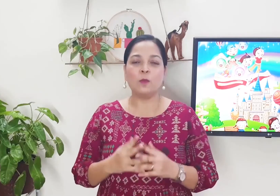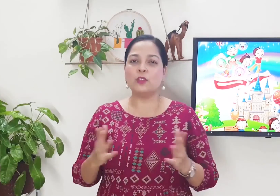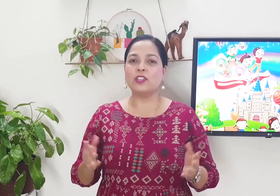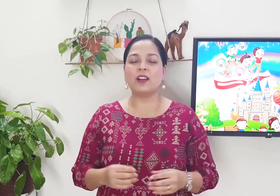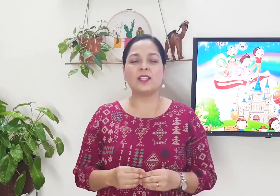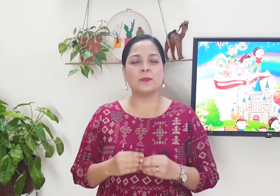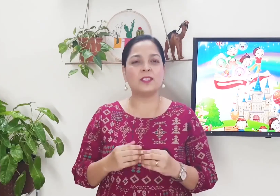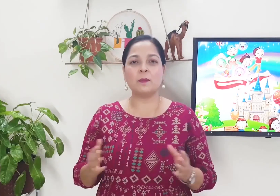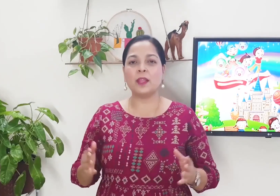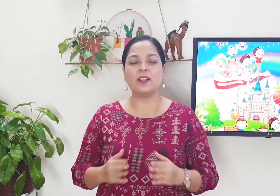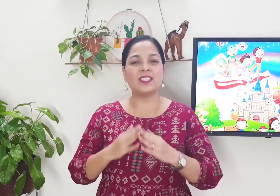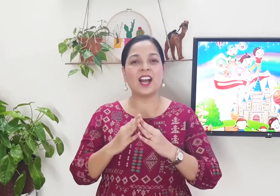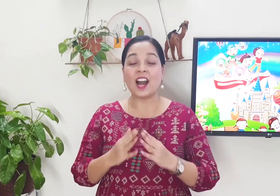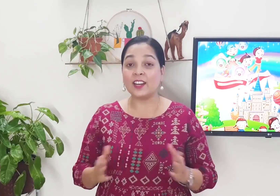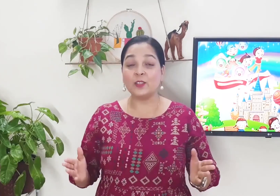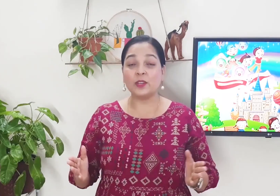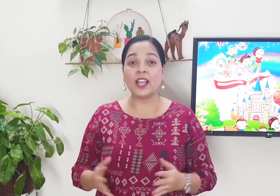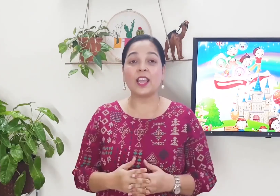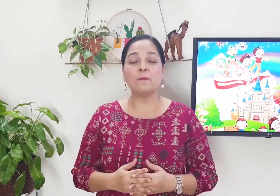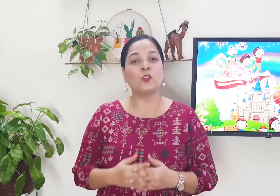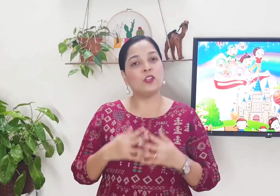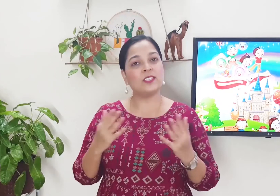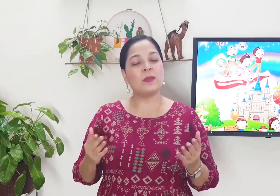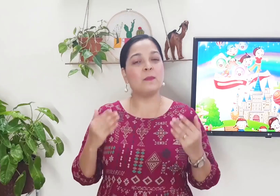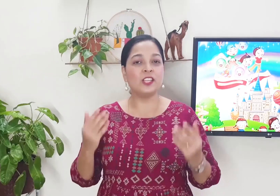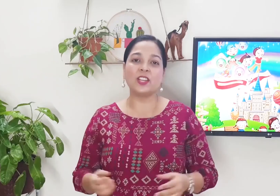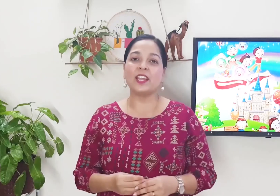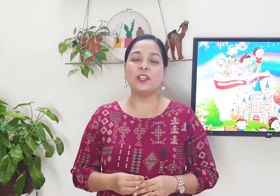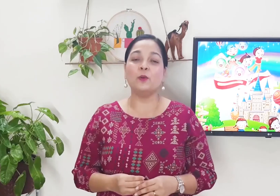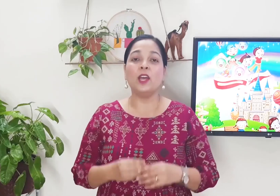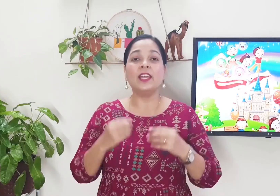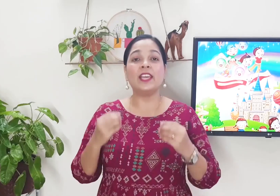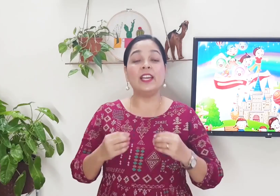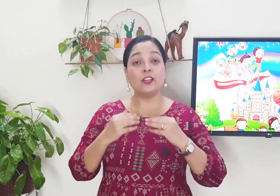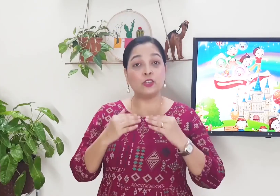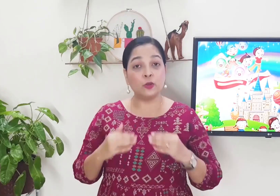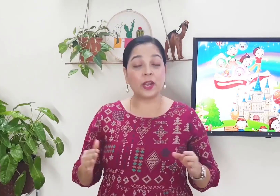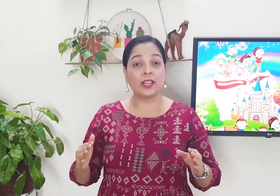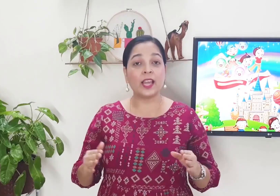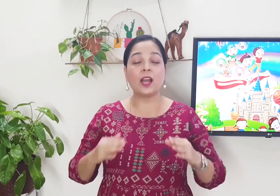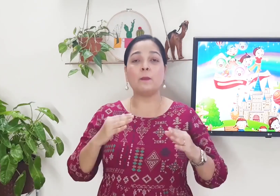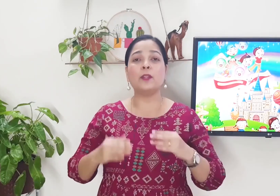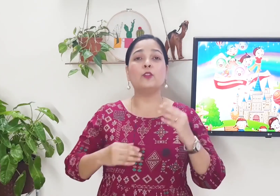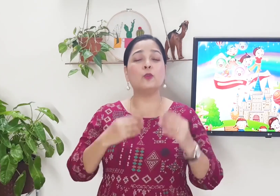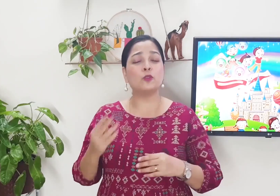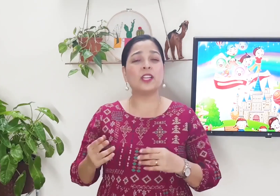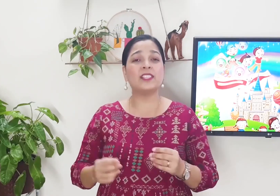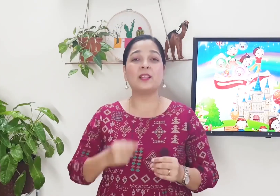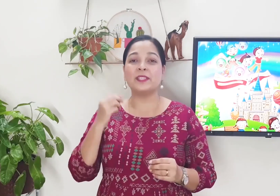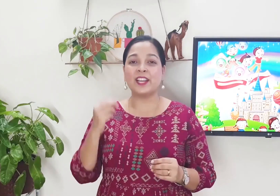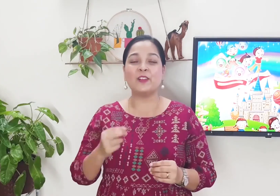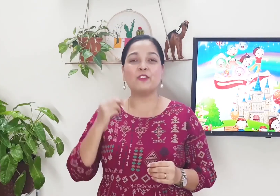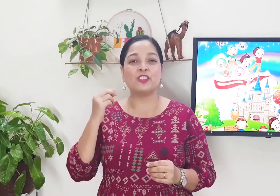हालेलुया, मुझे विश्वास है आप सबने इसका आनंद उठाया है। और जैसे मैं हमेशा कहती हूँ ये लिंक शुरू रहता है, अपने दोस्तों